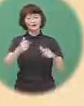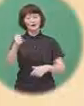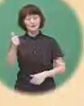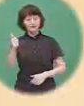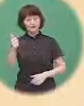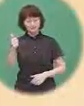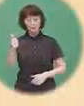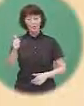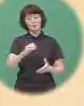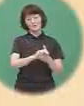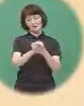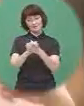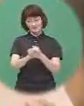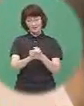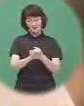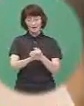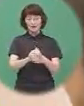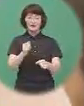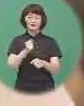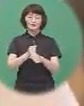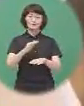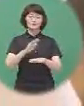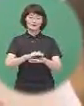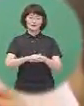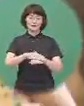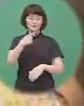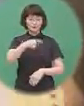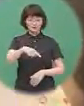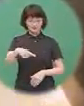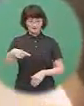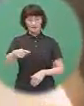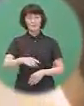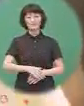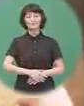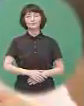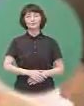ファミレ堂が楽器の作り方を教えました。